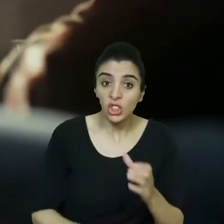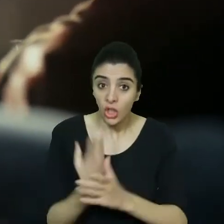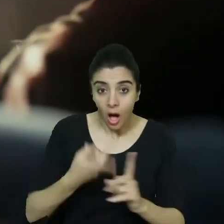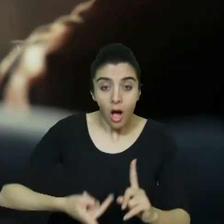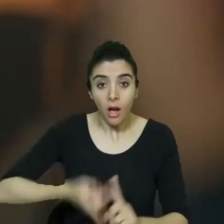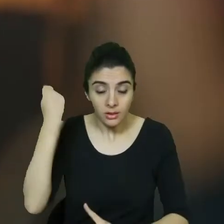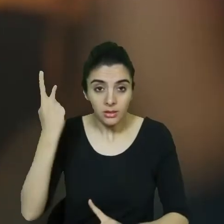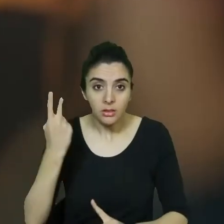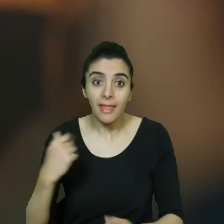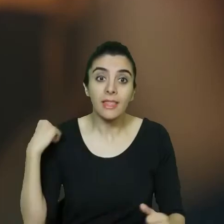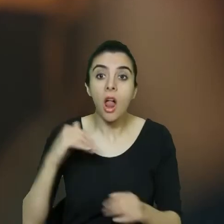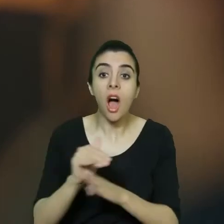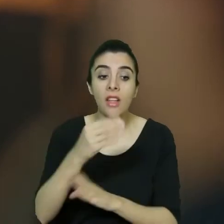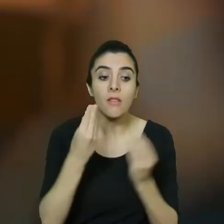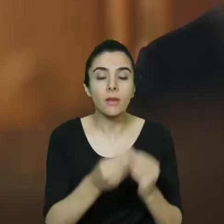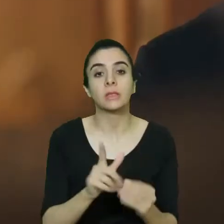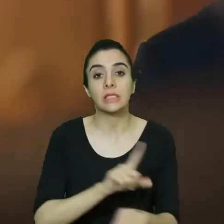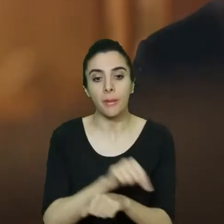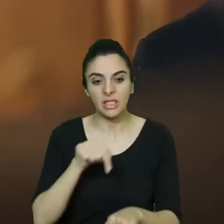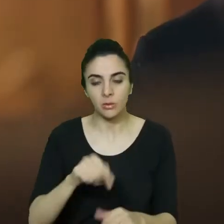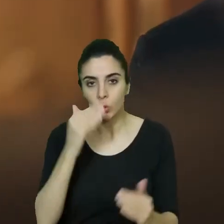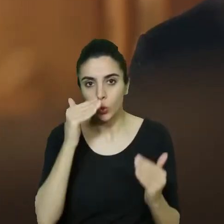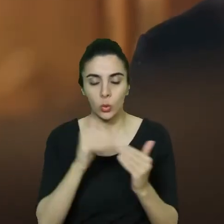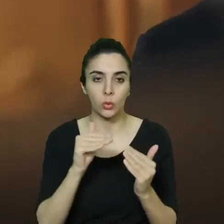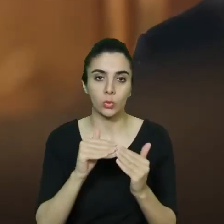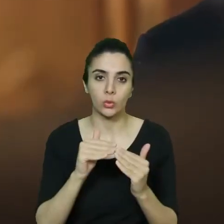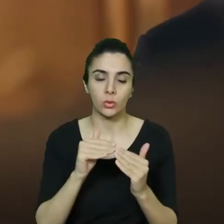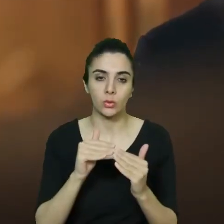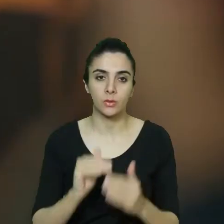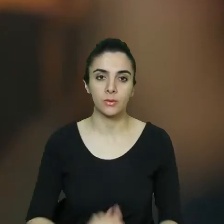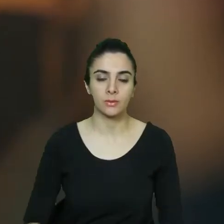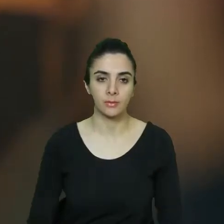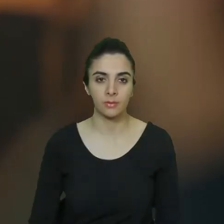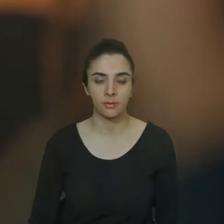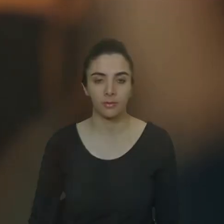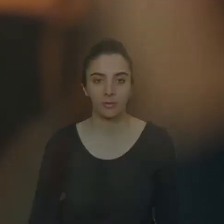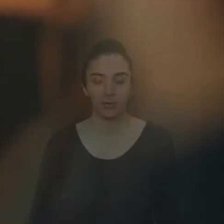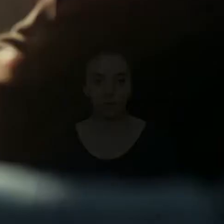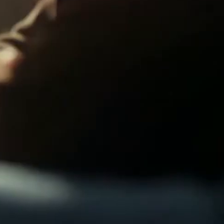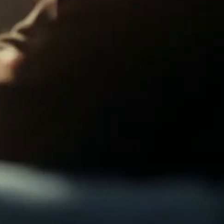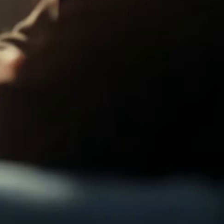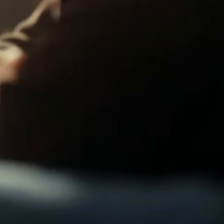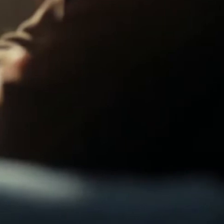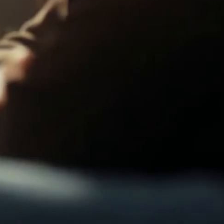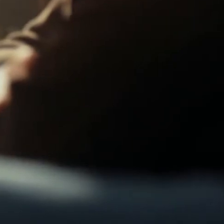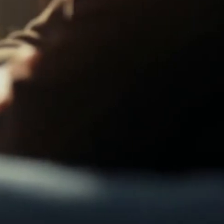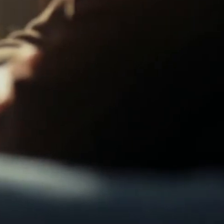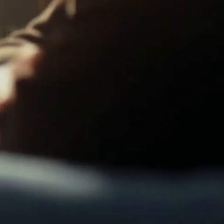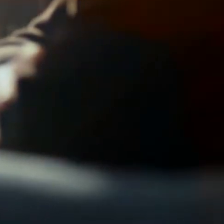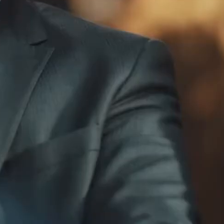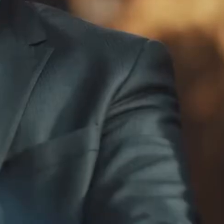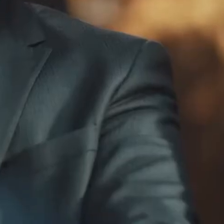zamanıdır. Kararlı, bilenmiş bakıyorlar birbirlerine. Baş sallayıp düşünceli devirdi bakışlarını. Nuri